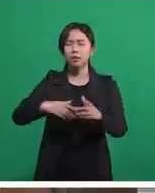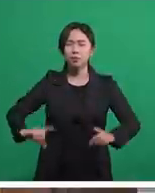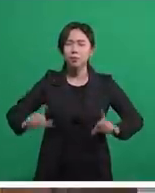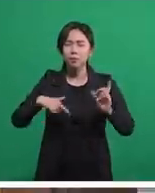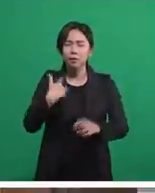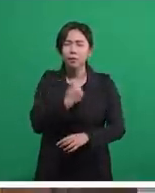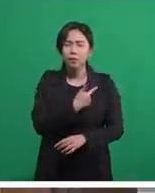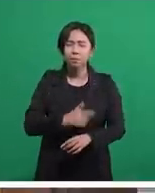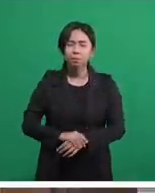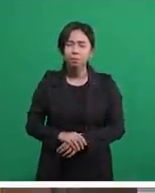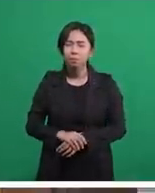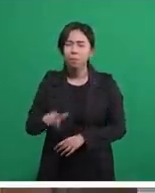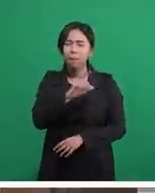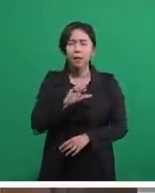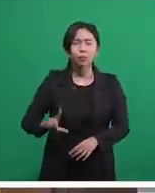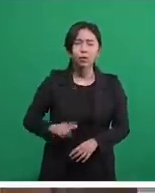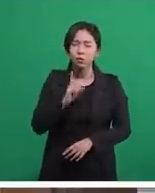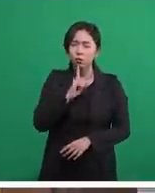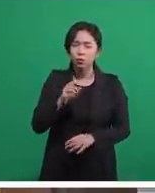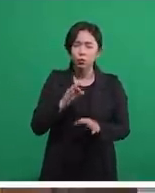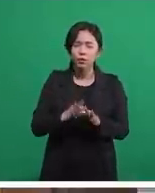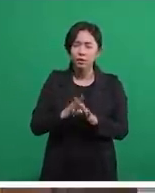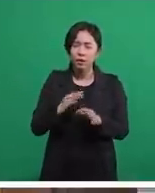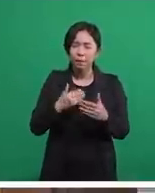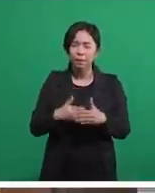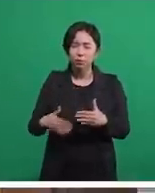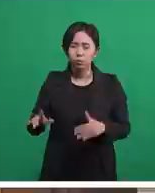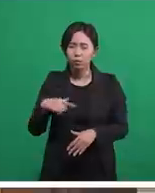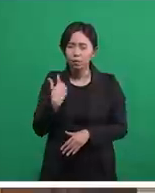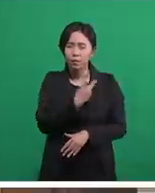kami, betapa Tuhan sungguh setia menuntun kami.